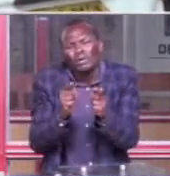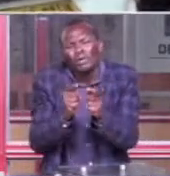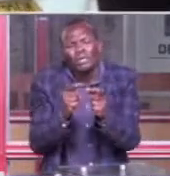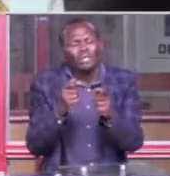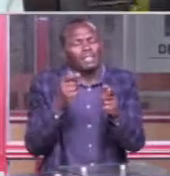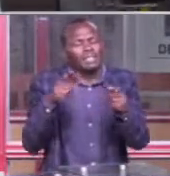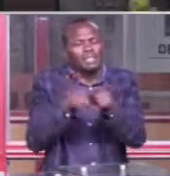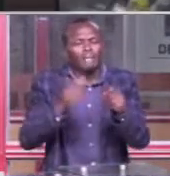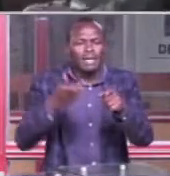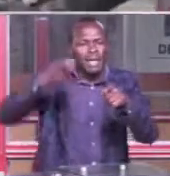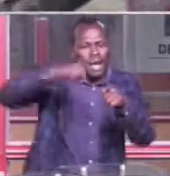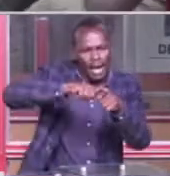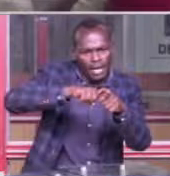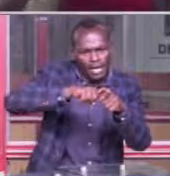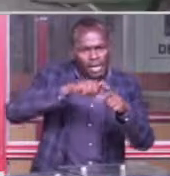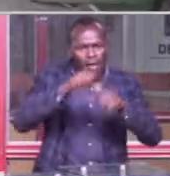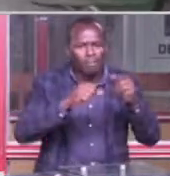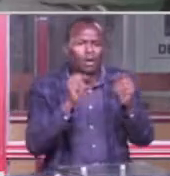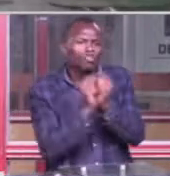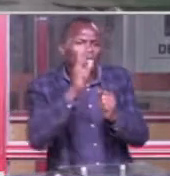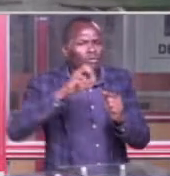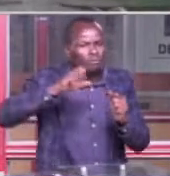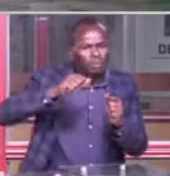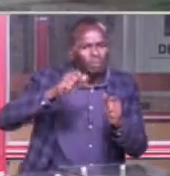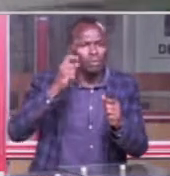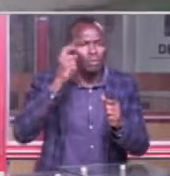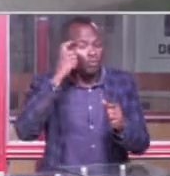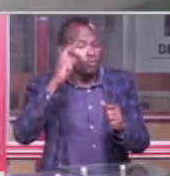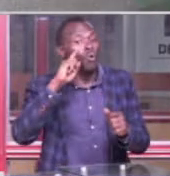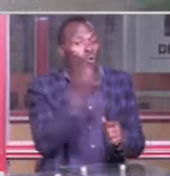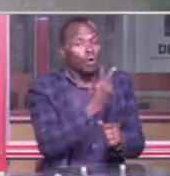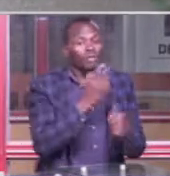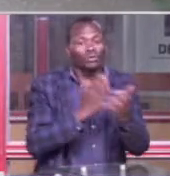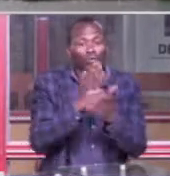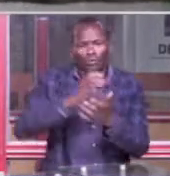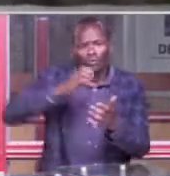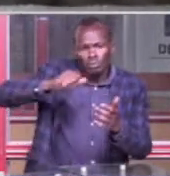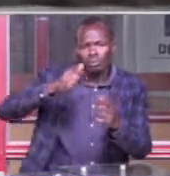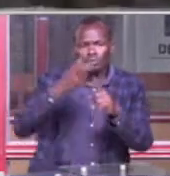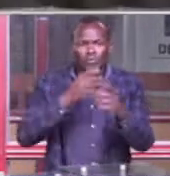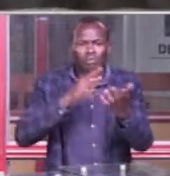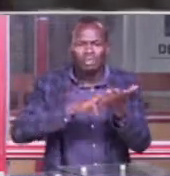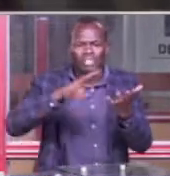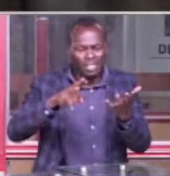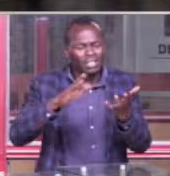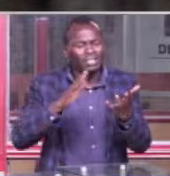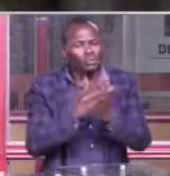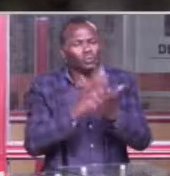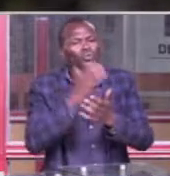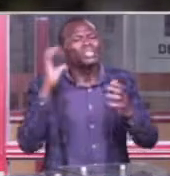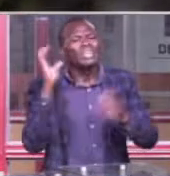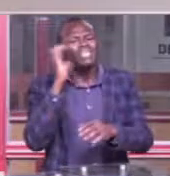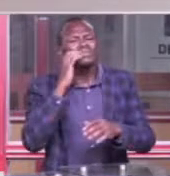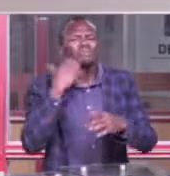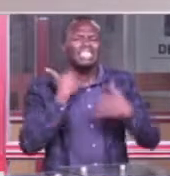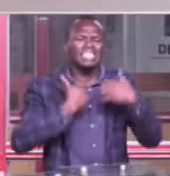tugaba 12 15 10. Obutunda obuve Masaka bwe businze okwettanirwa olwa kala yabwo